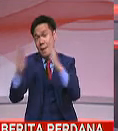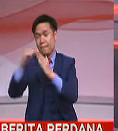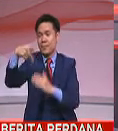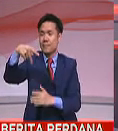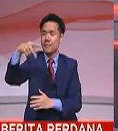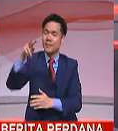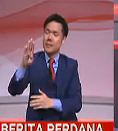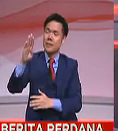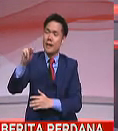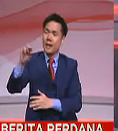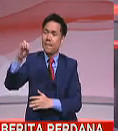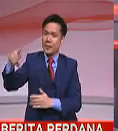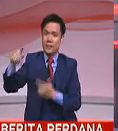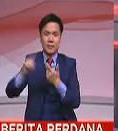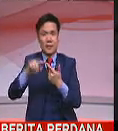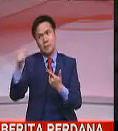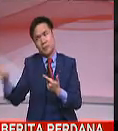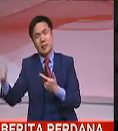dan bekas pemain mohammadus